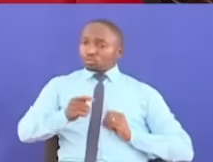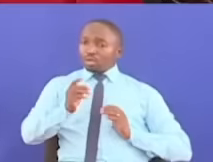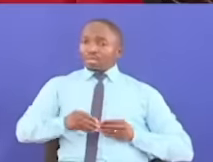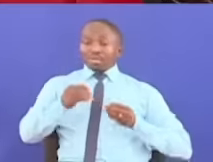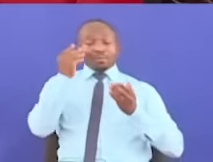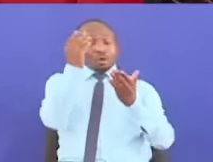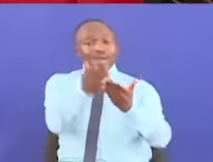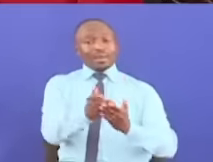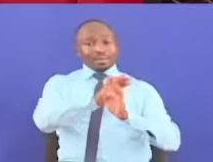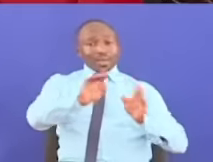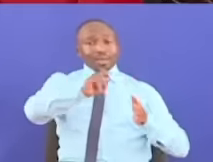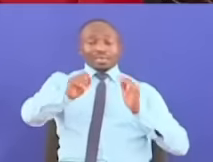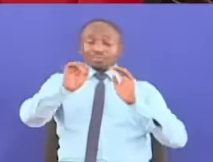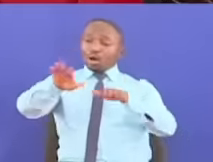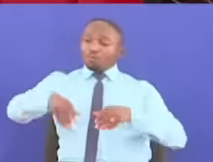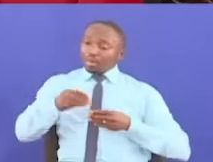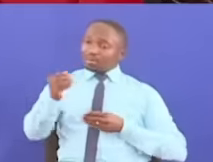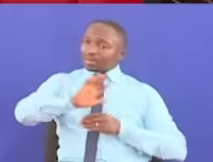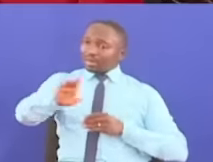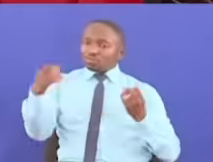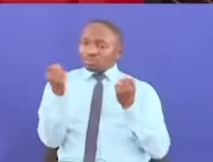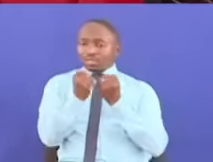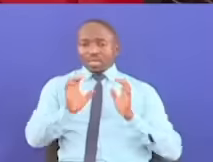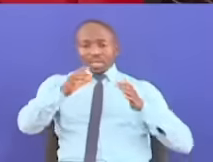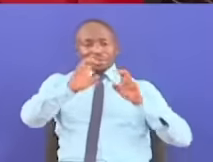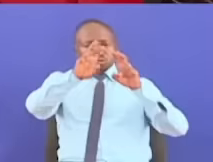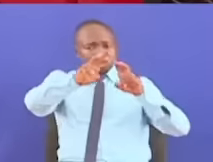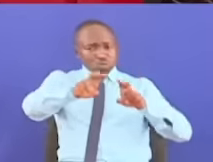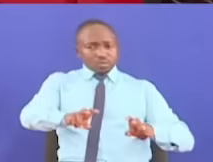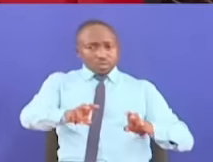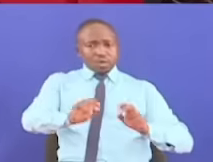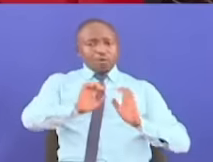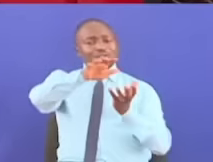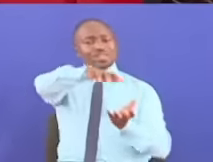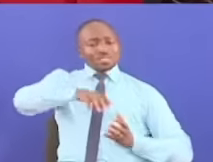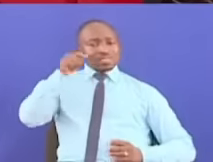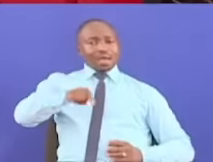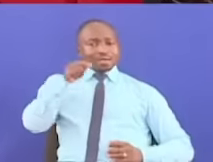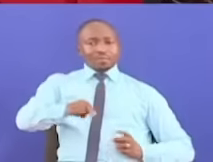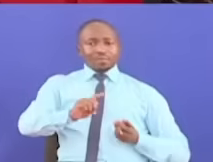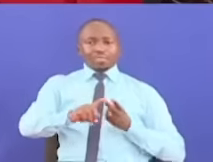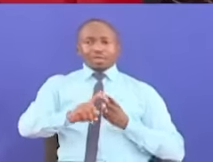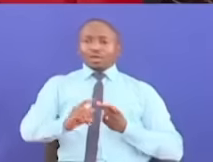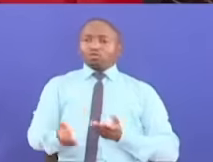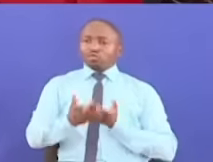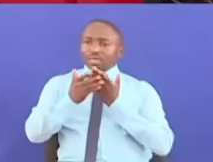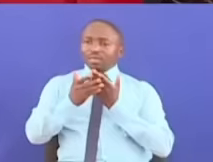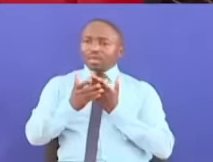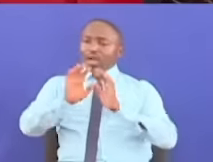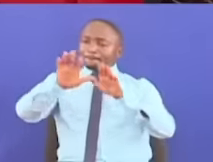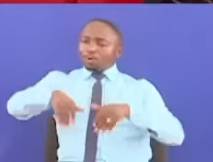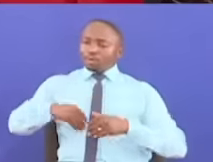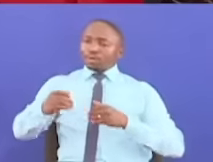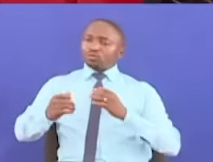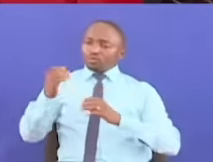kwenye meza nimea Kati Buu wa bunge kuwa kwa Kama teu Ya kucha Uf sadi huu na kuwe kut usaid bunge hili ize